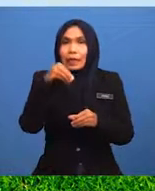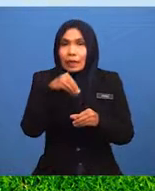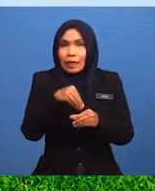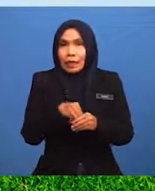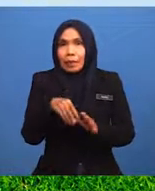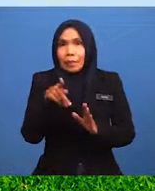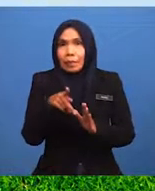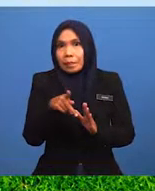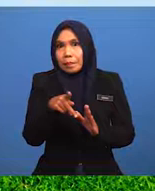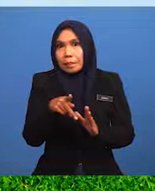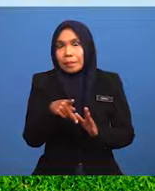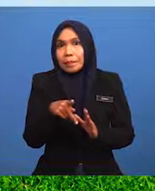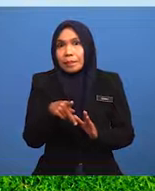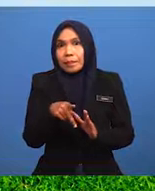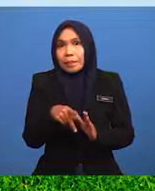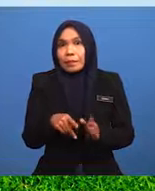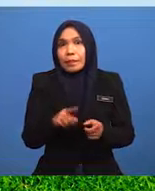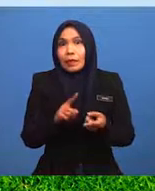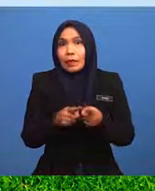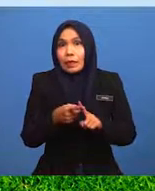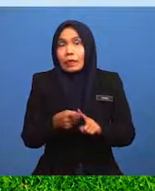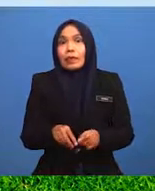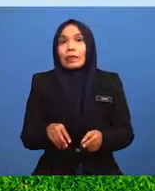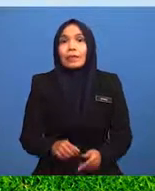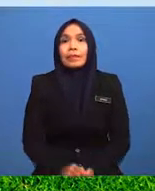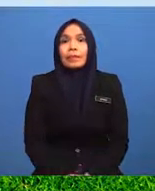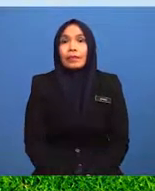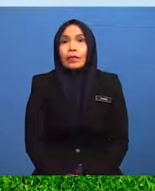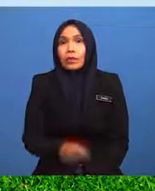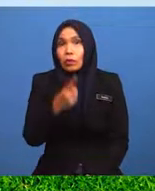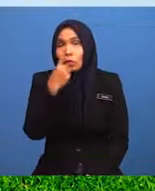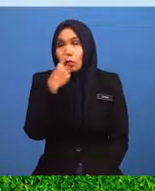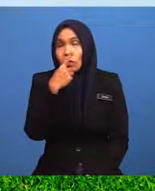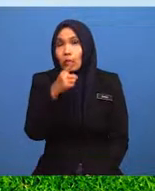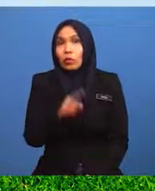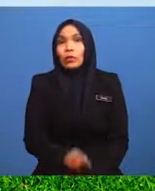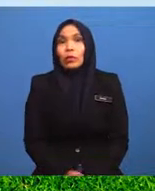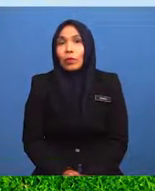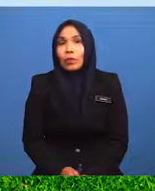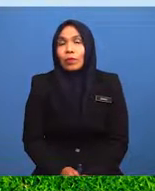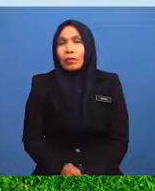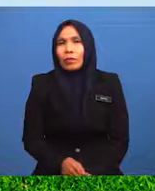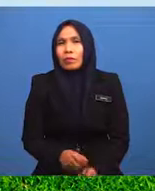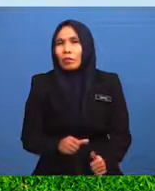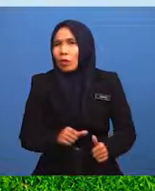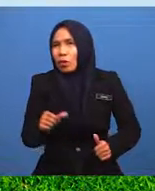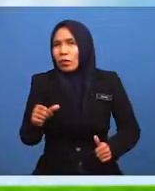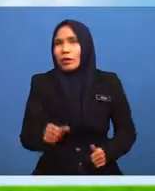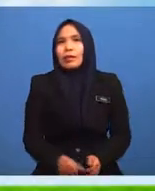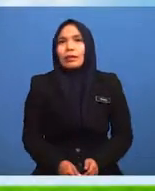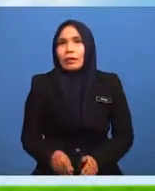bagi mengelakkan berlakunya perselisihan faham antara ahli